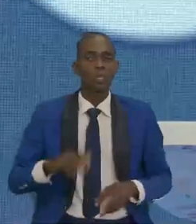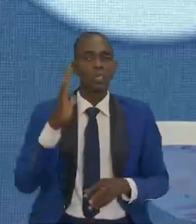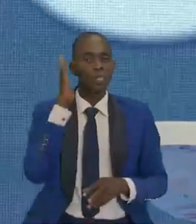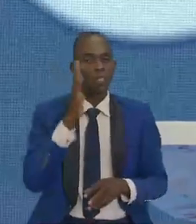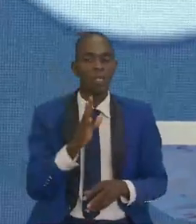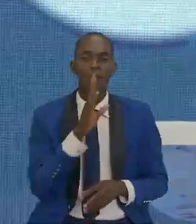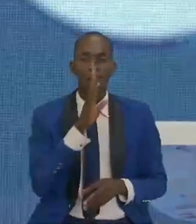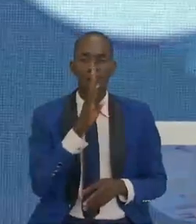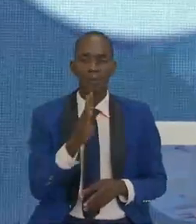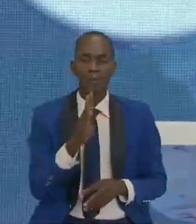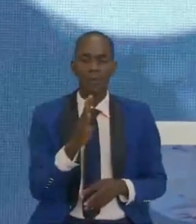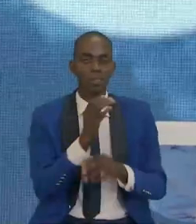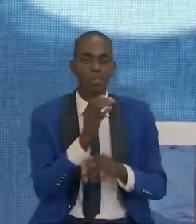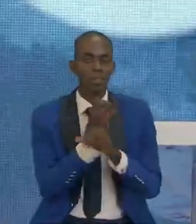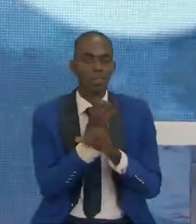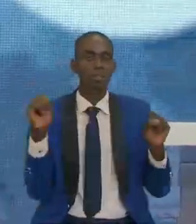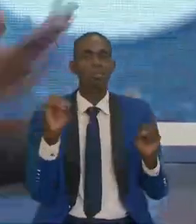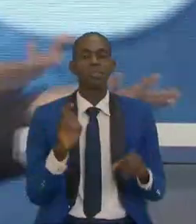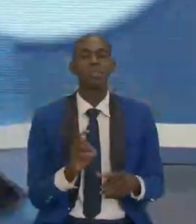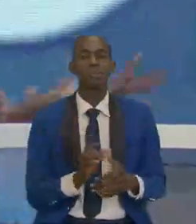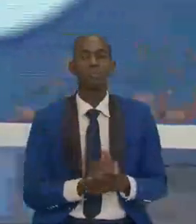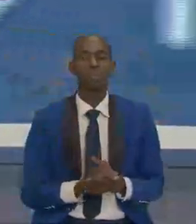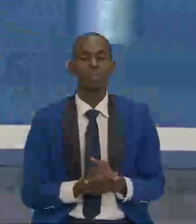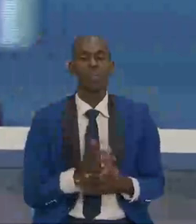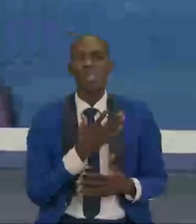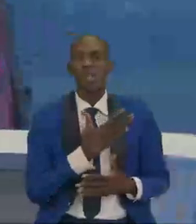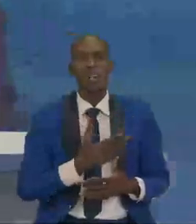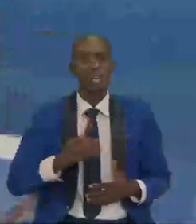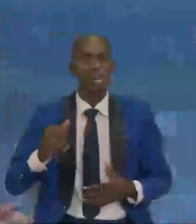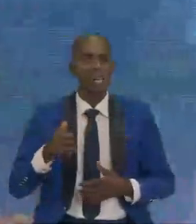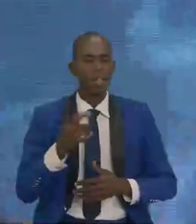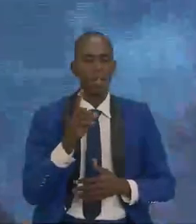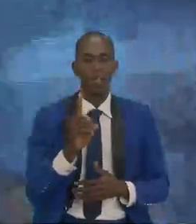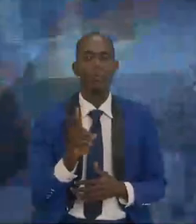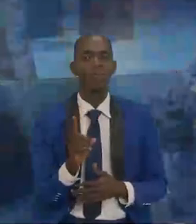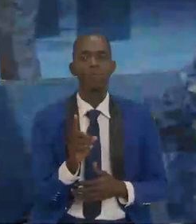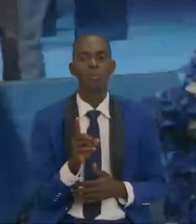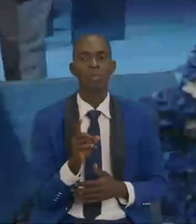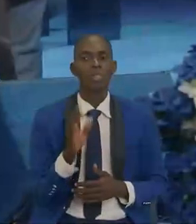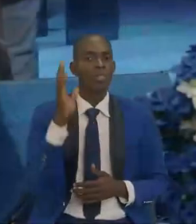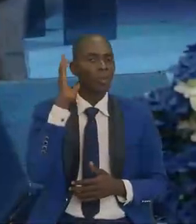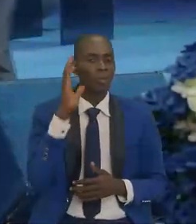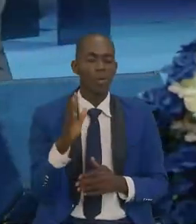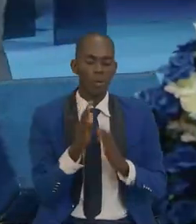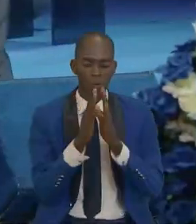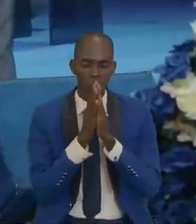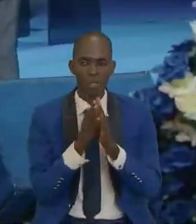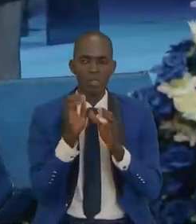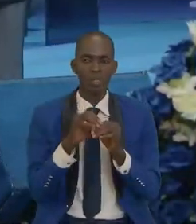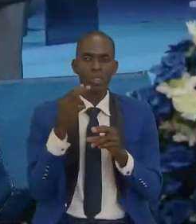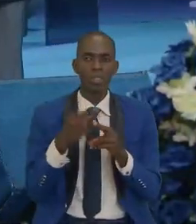invoquera le nom du Seigneur sera sauvé. Et